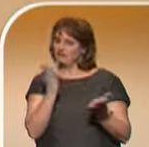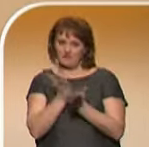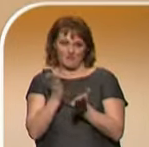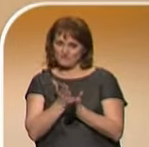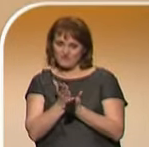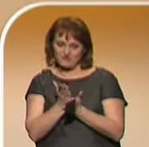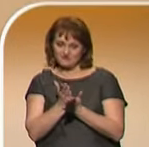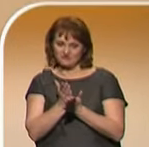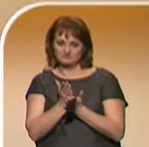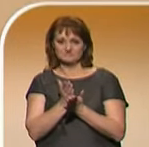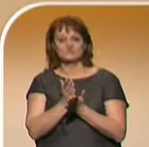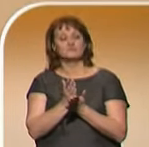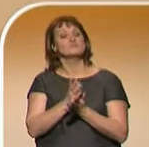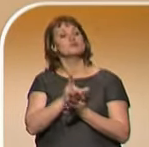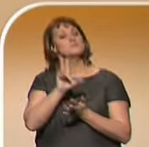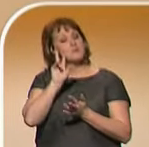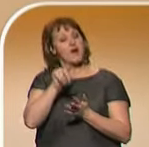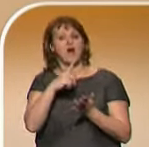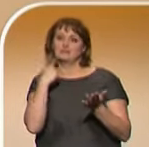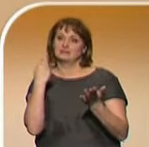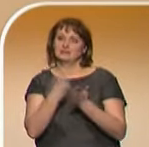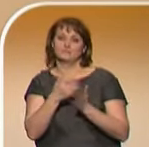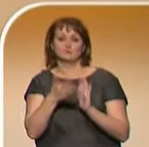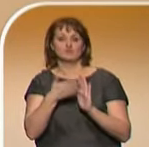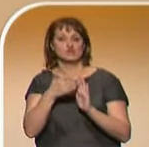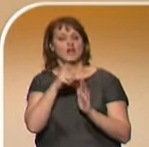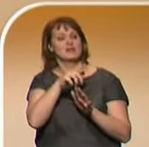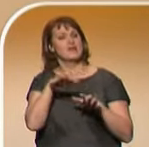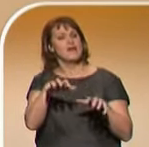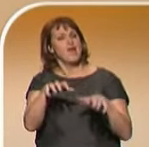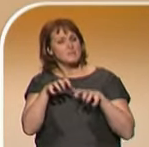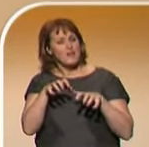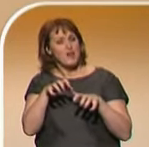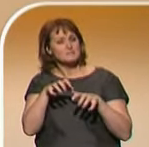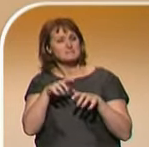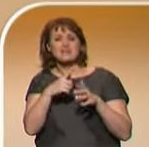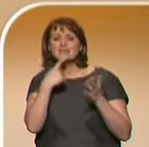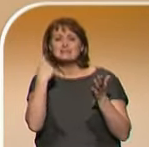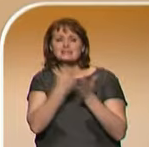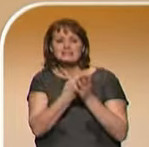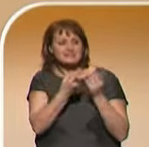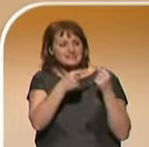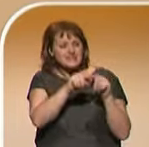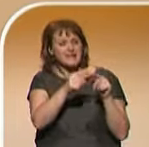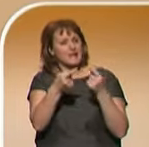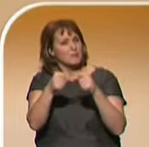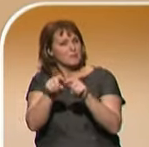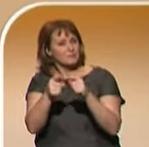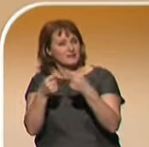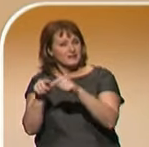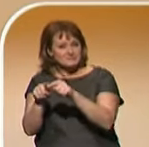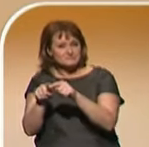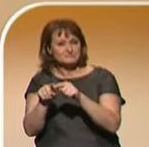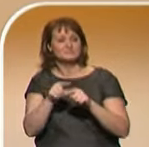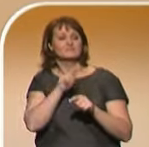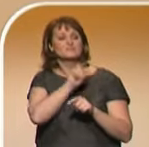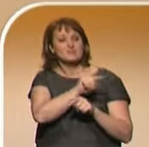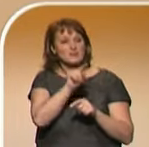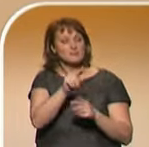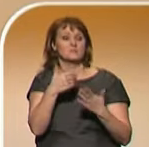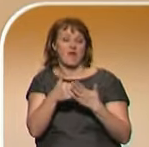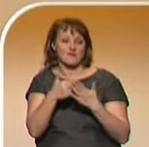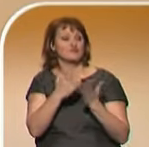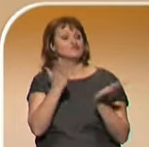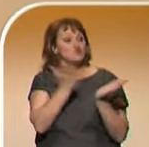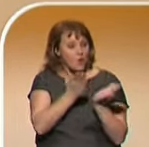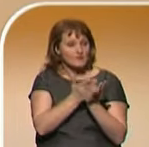nehodí. Jsou ale epilepsie, třeba Dravetové syndrom nebo některé speciální jednotky jako Lennox-Gastautova epilepsie, které jsou zase naopak